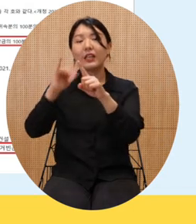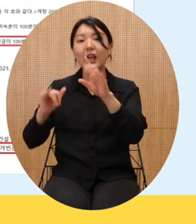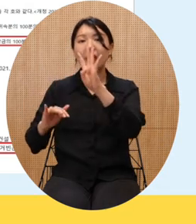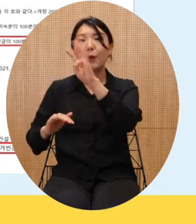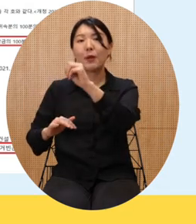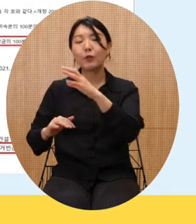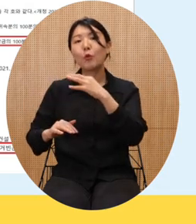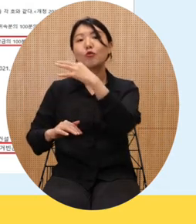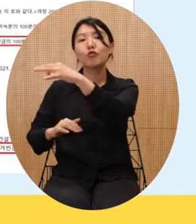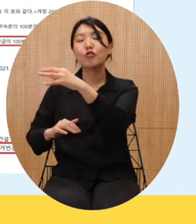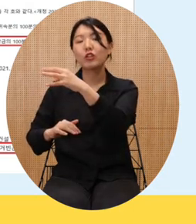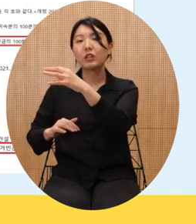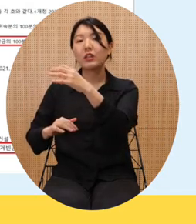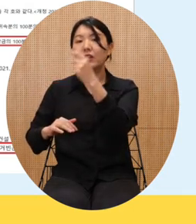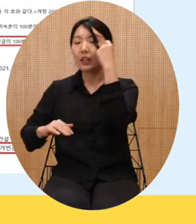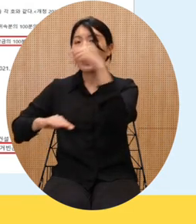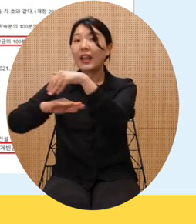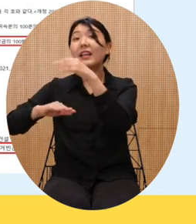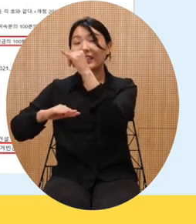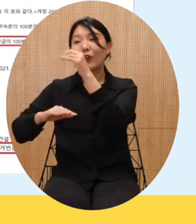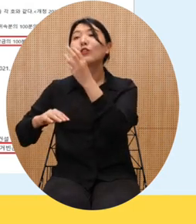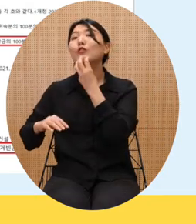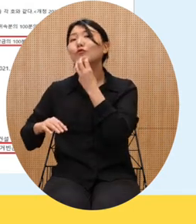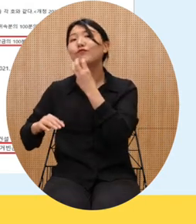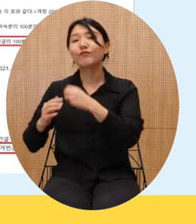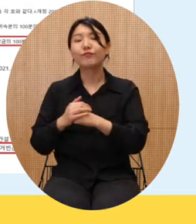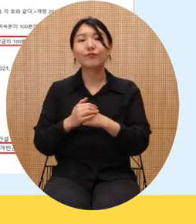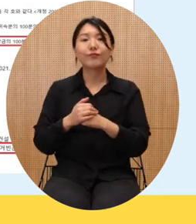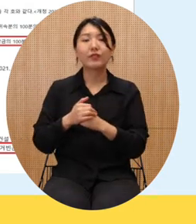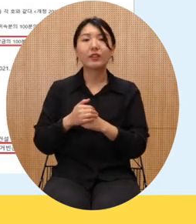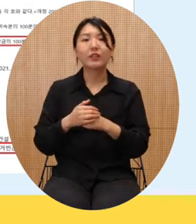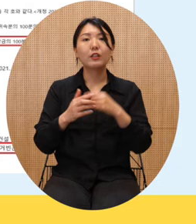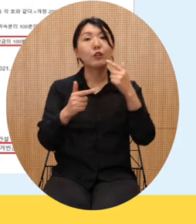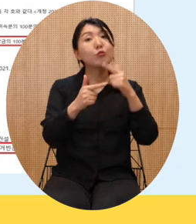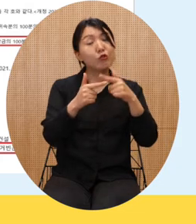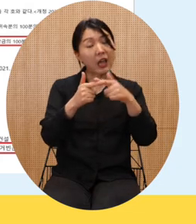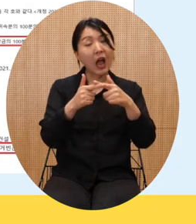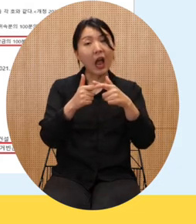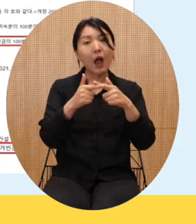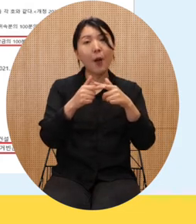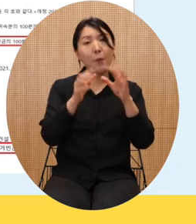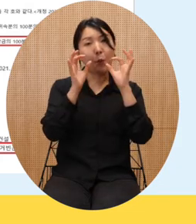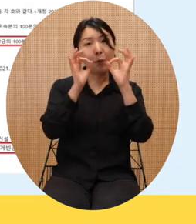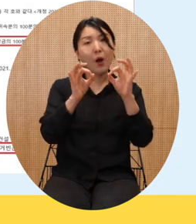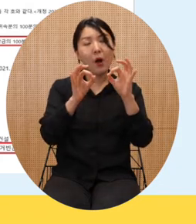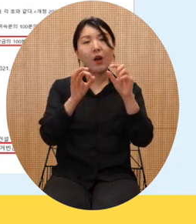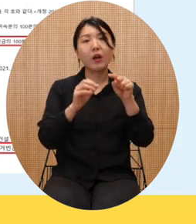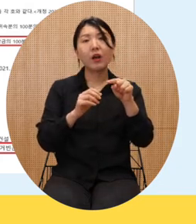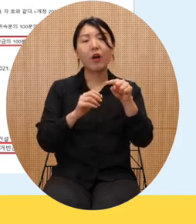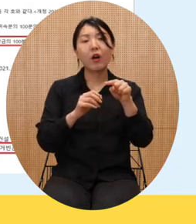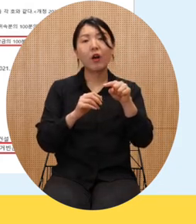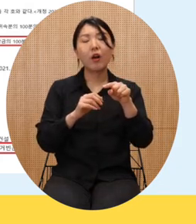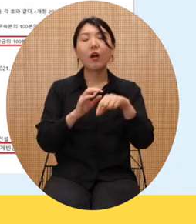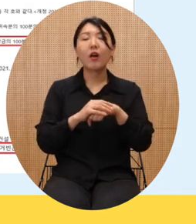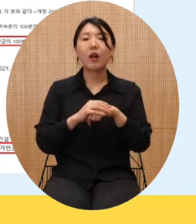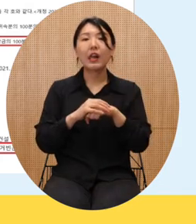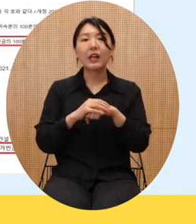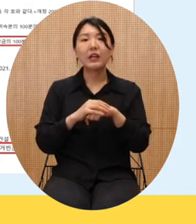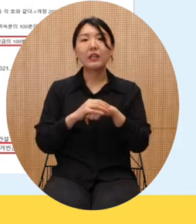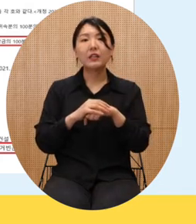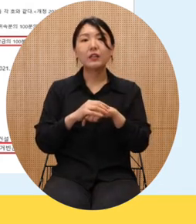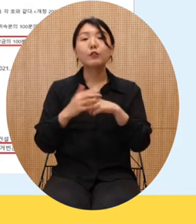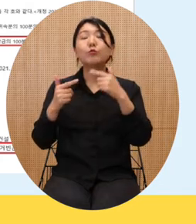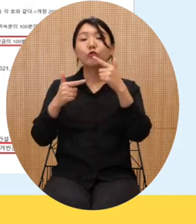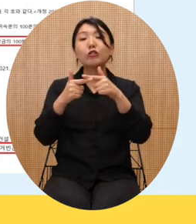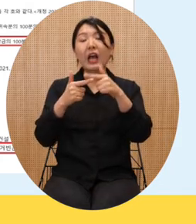아동 1인당 4만 원을 지급할 예정으로 계획이 잡혀 있고요. 그다음에 부산광역시의 모델도 약간